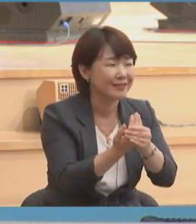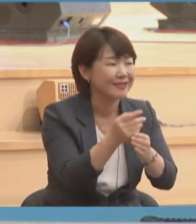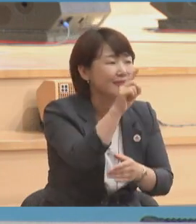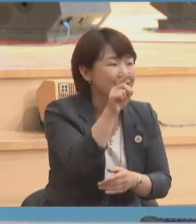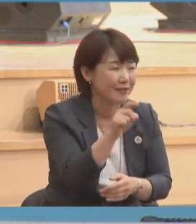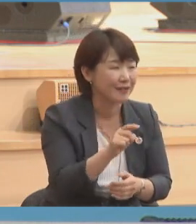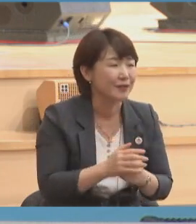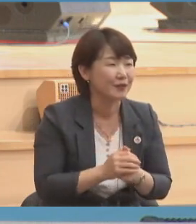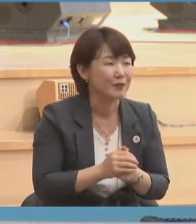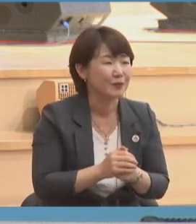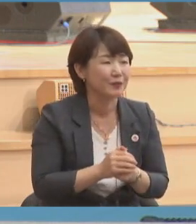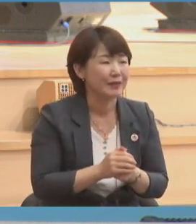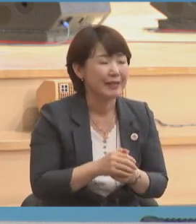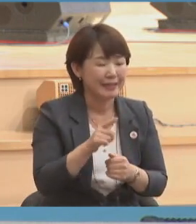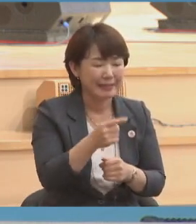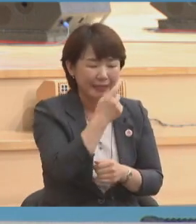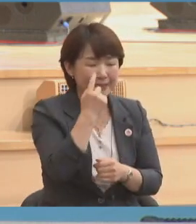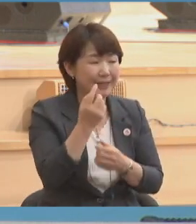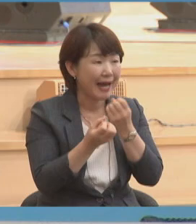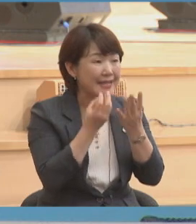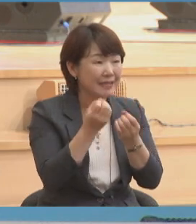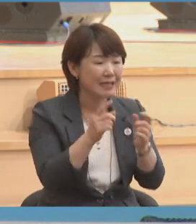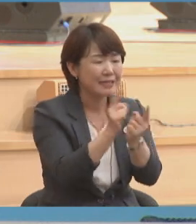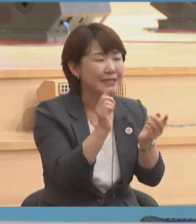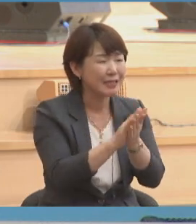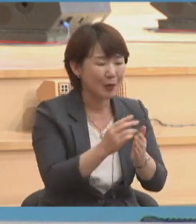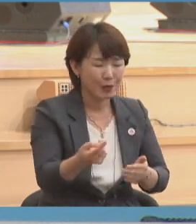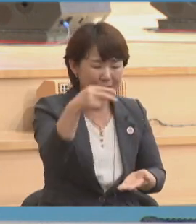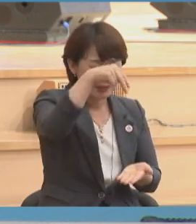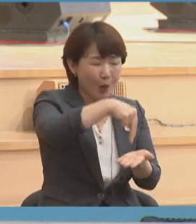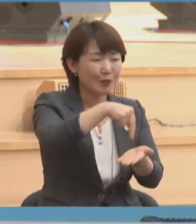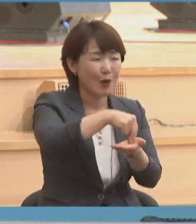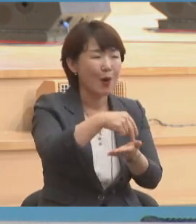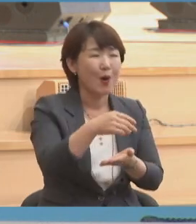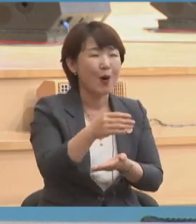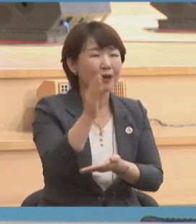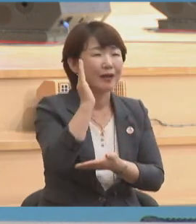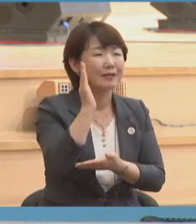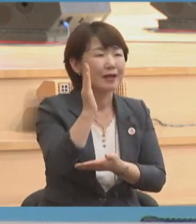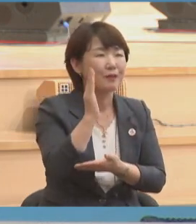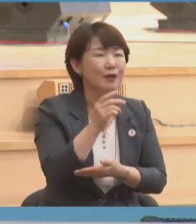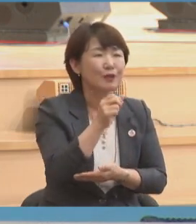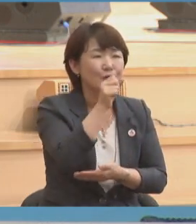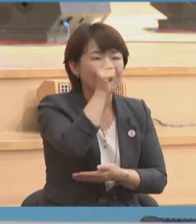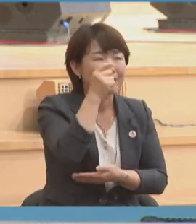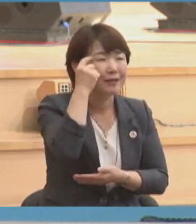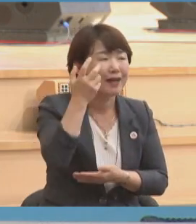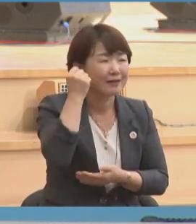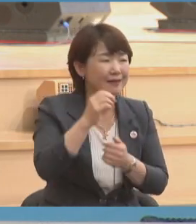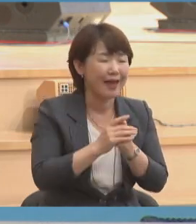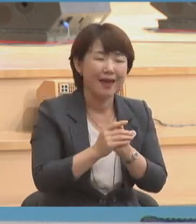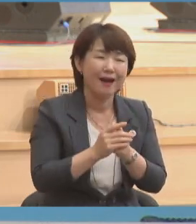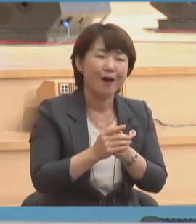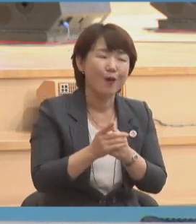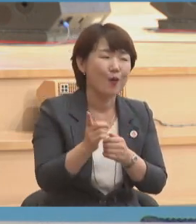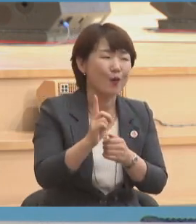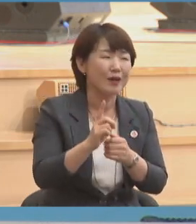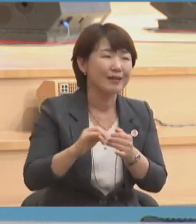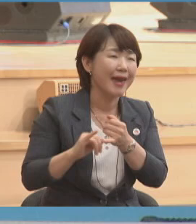여러분 사실은 이 간증을요 직접 이 자리에 이 강단에 와서 해주시기를 바랬는데 계속 막 스케줄이